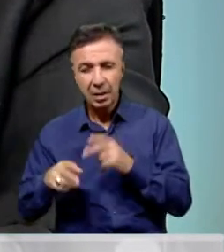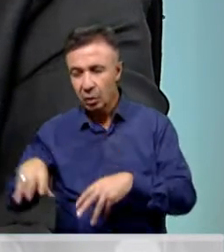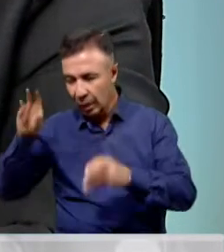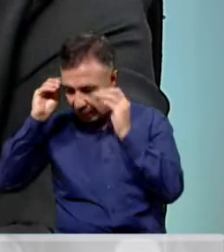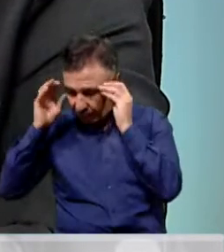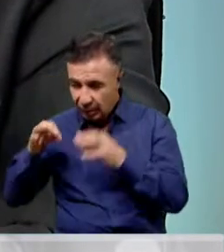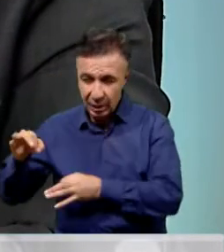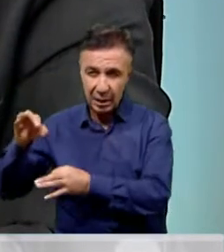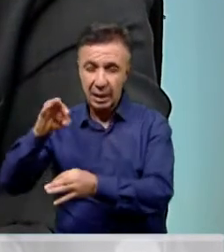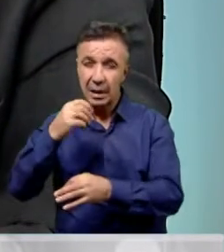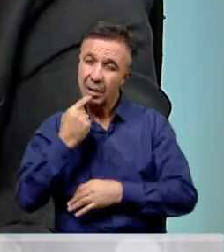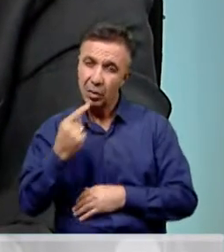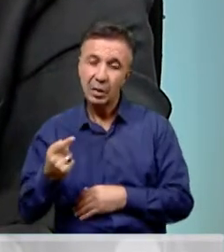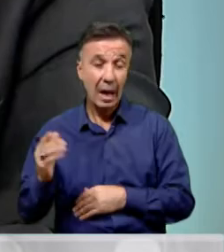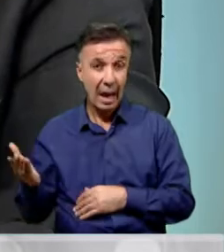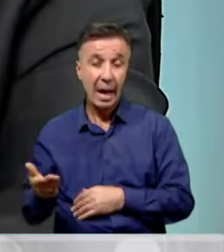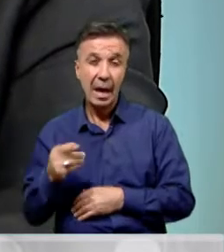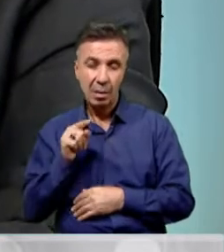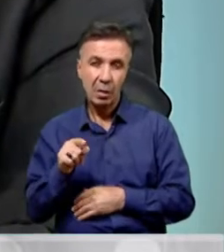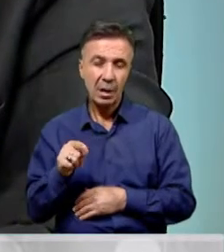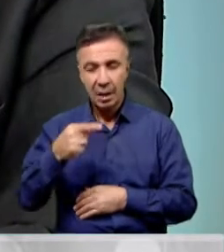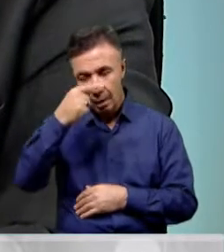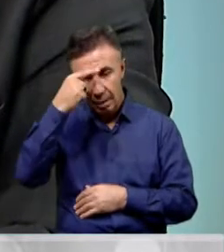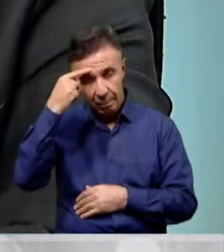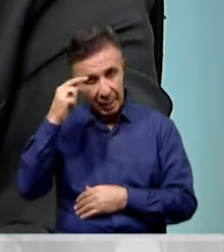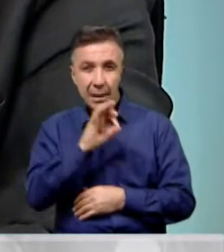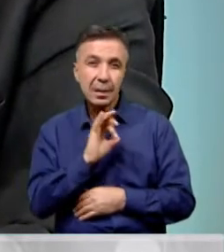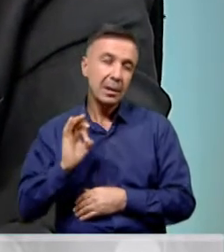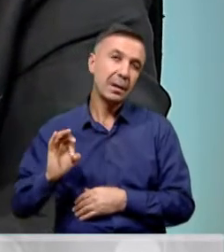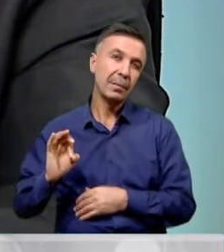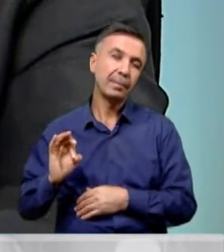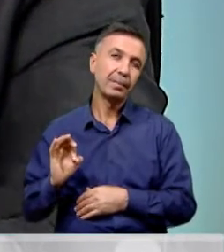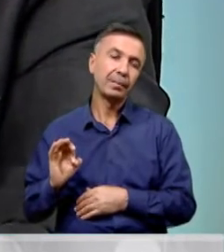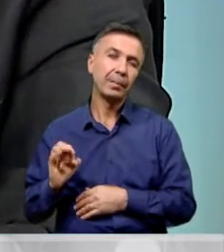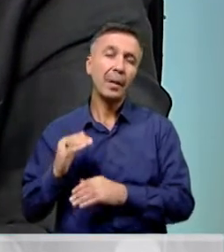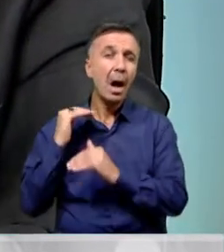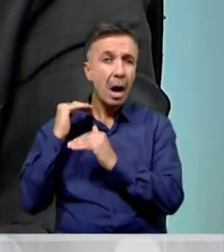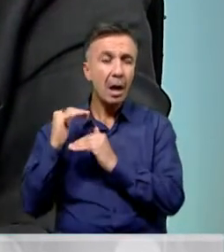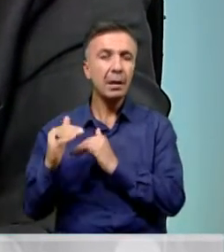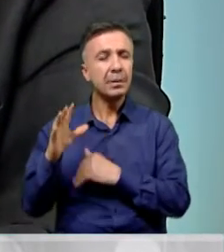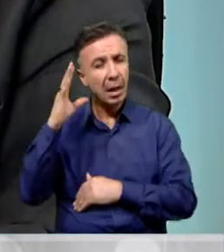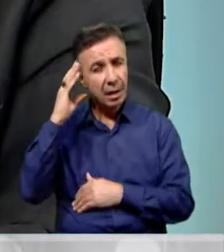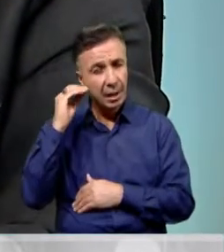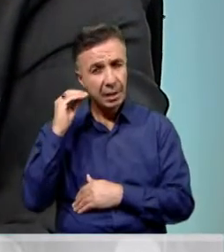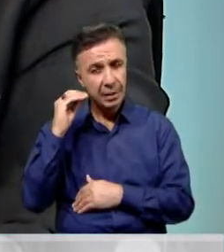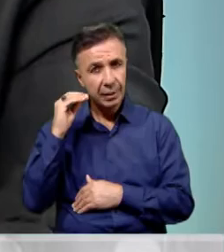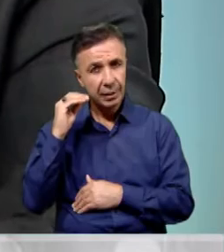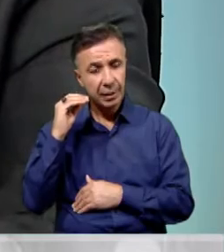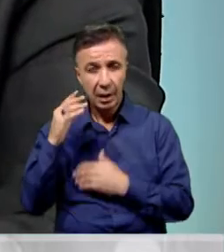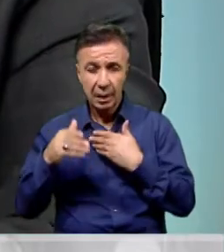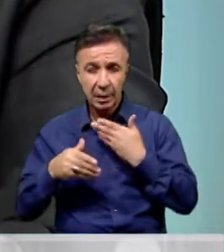ulem mızın eğer buradaki belirsizlik yani halkımızın anlayacağı şekilde söyleyeyim